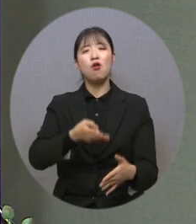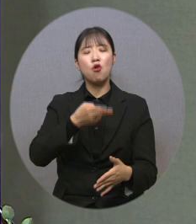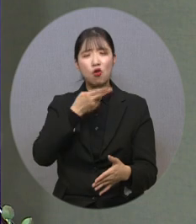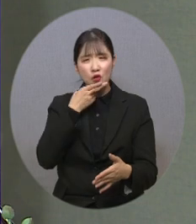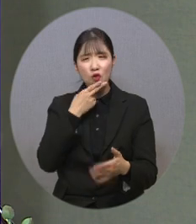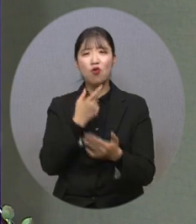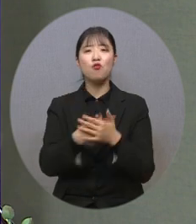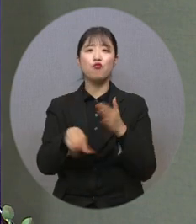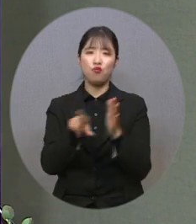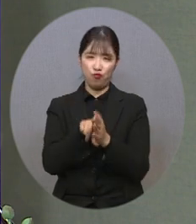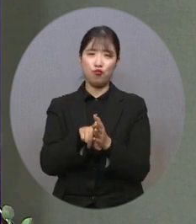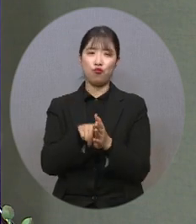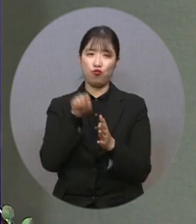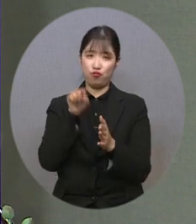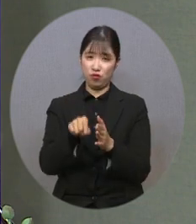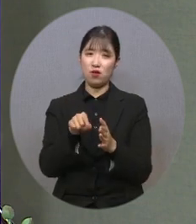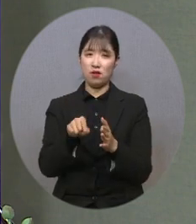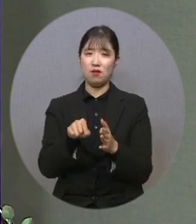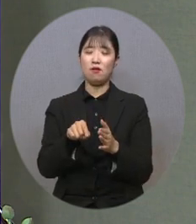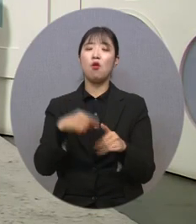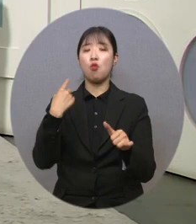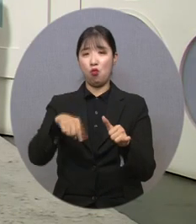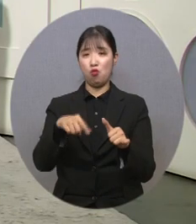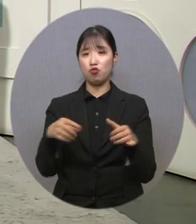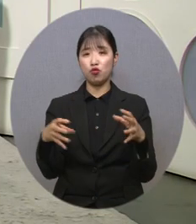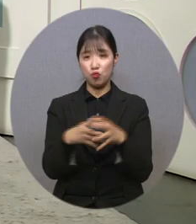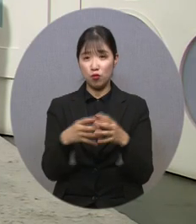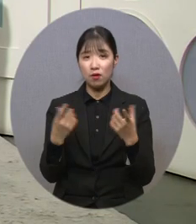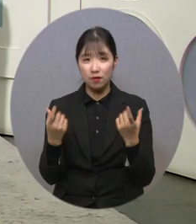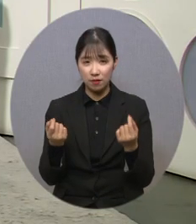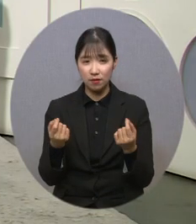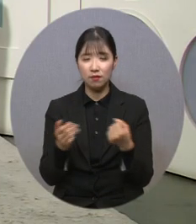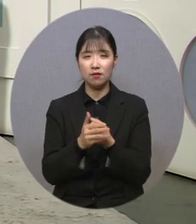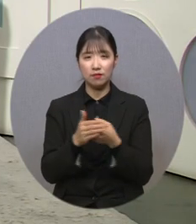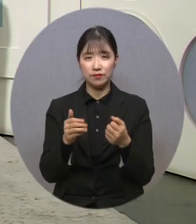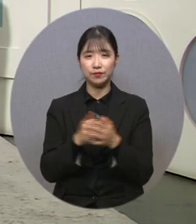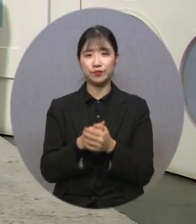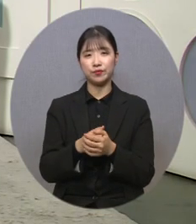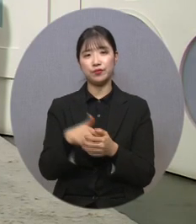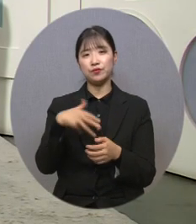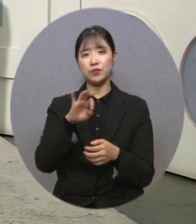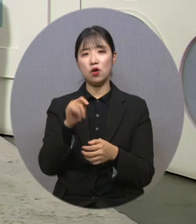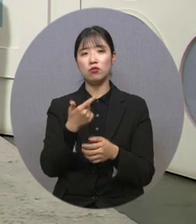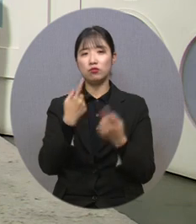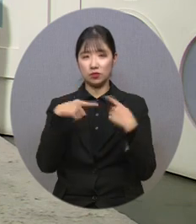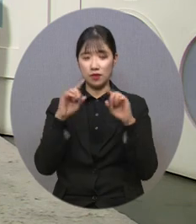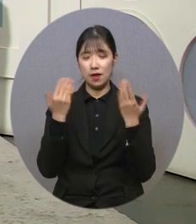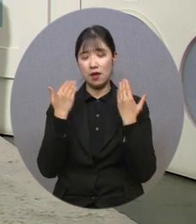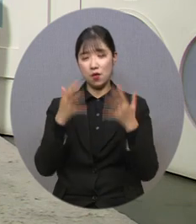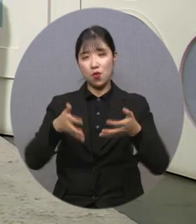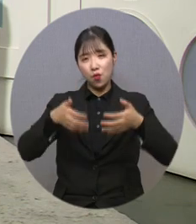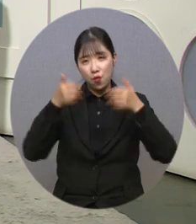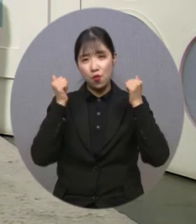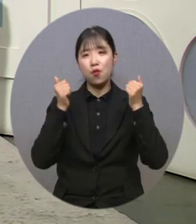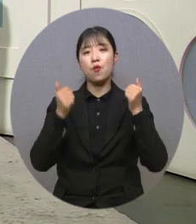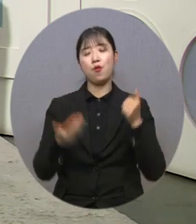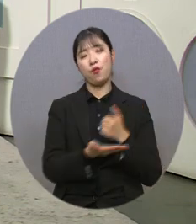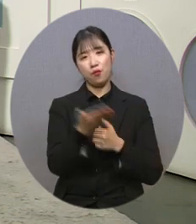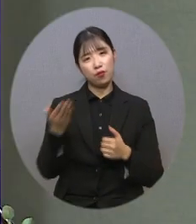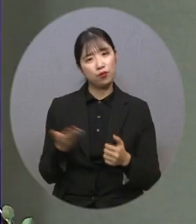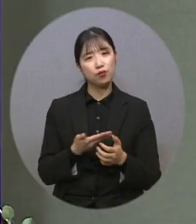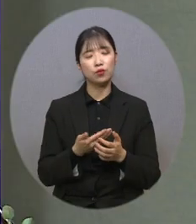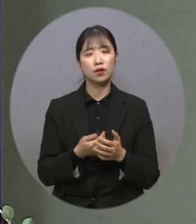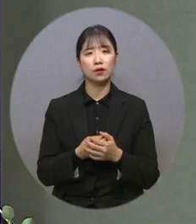없도록 하는 것도 교육의 일환이잖아요. 네. 네. 그렇습니다. 그래서 이제 청운대학 학교를 졸업한 네.